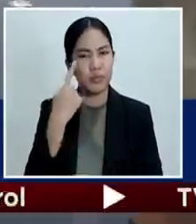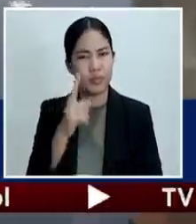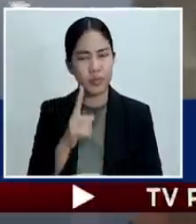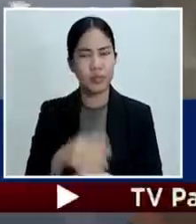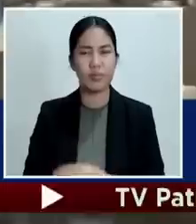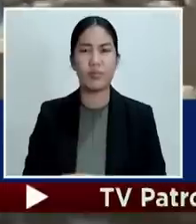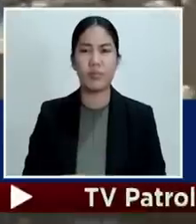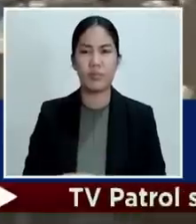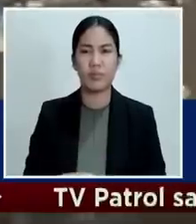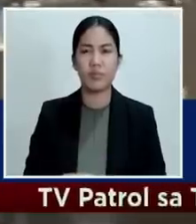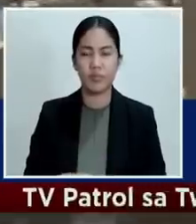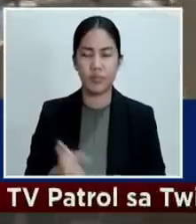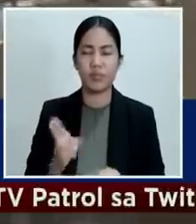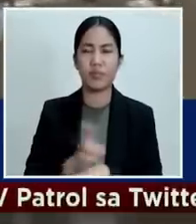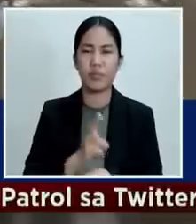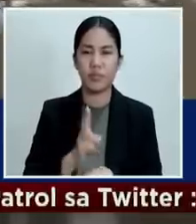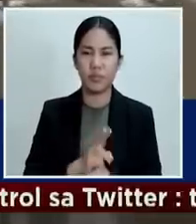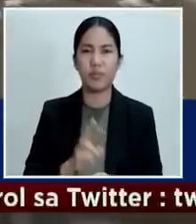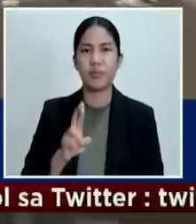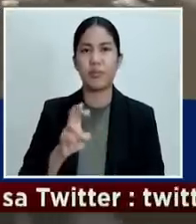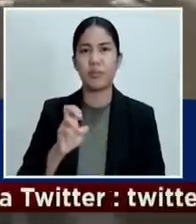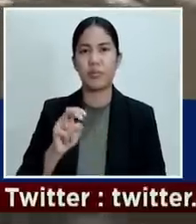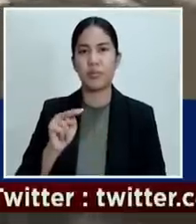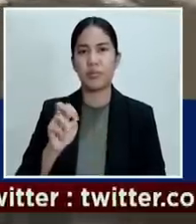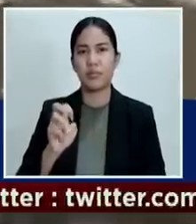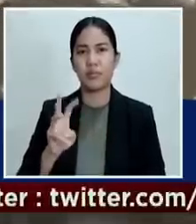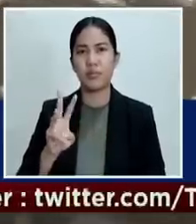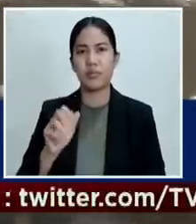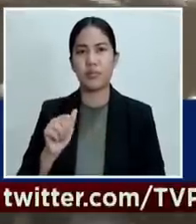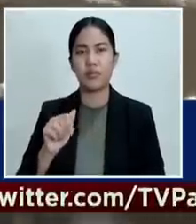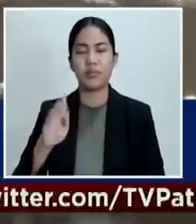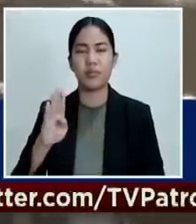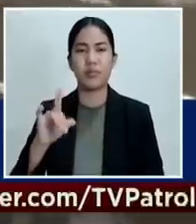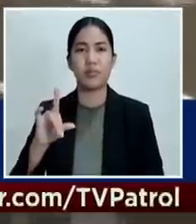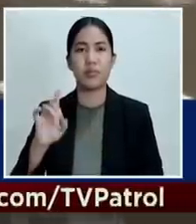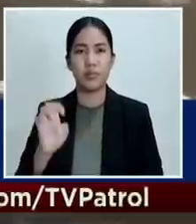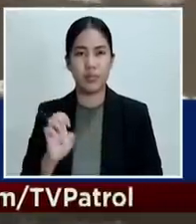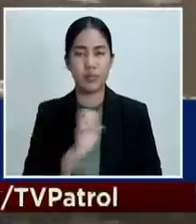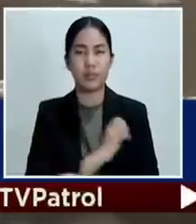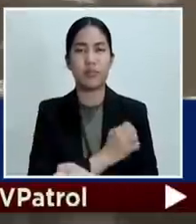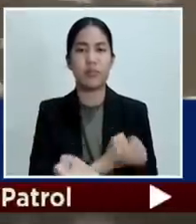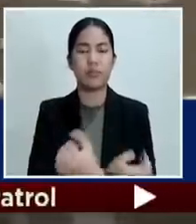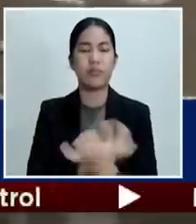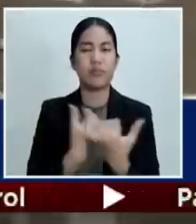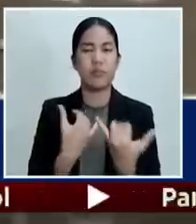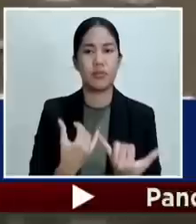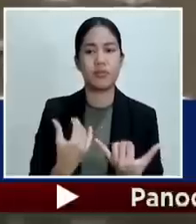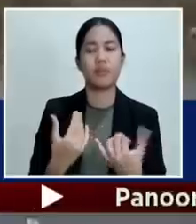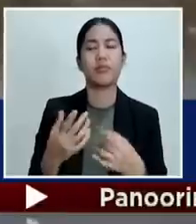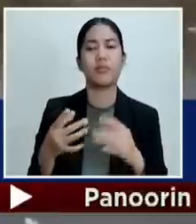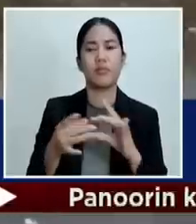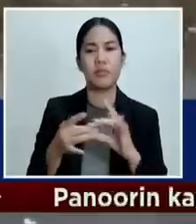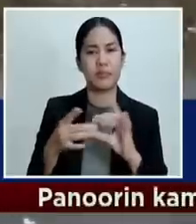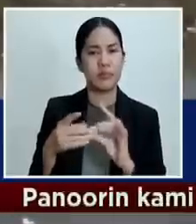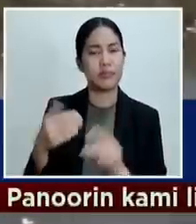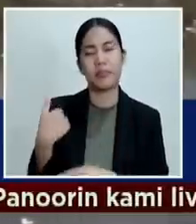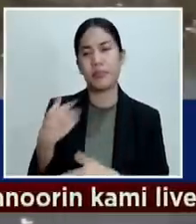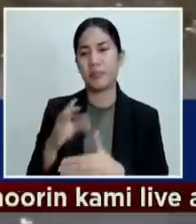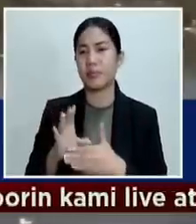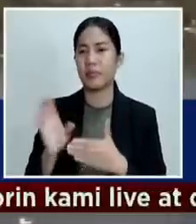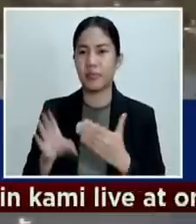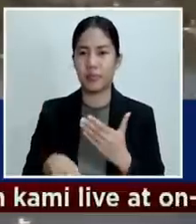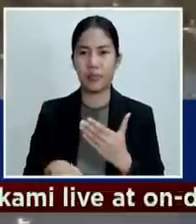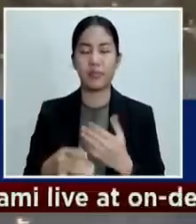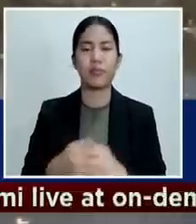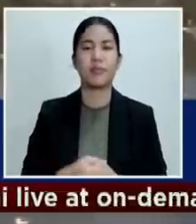renewable energy. Sa ngayon ay hindi pa umano kumpleto ang detalye, pati ang mga proyekto na gagawin sa ilalim